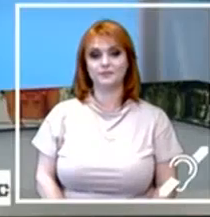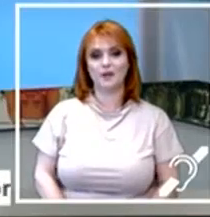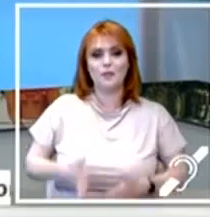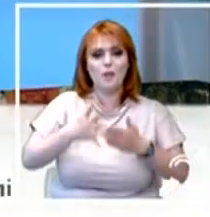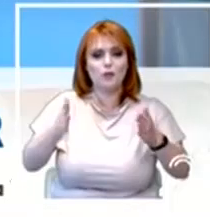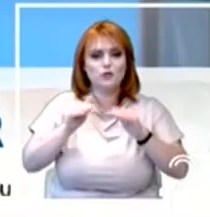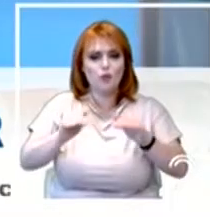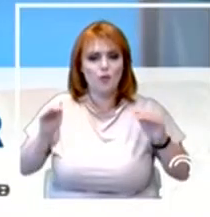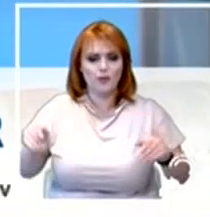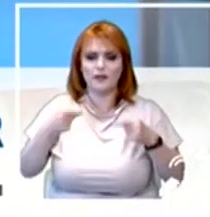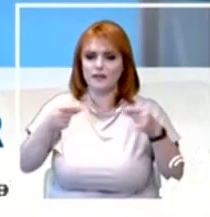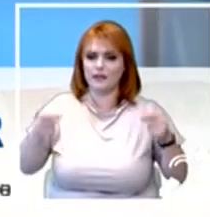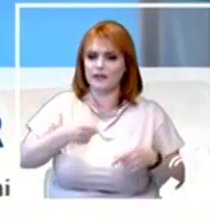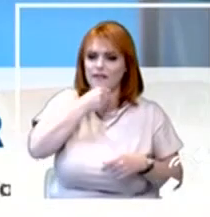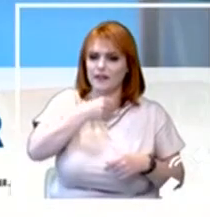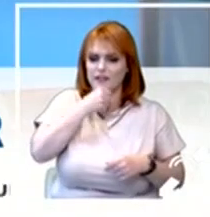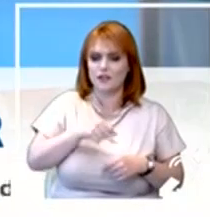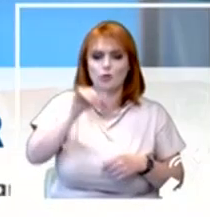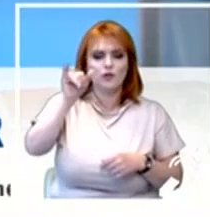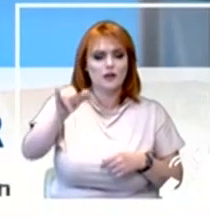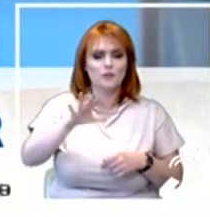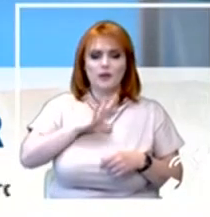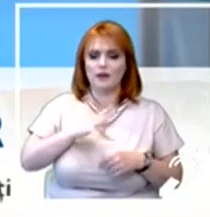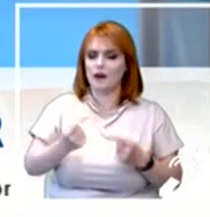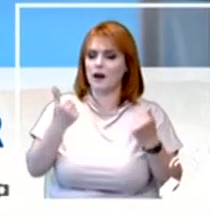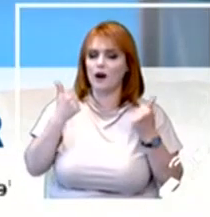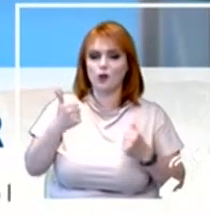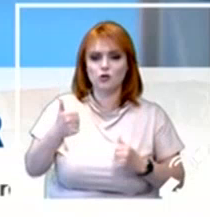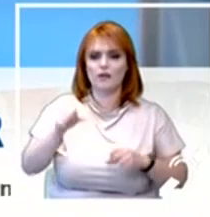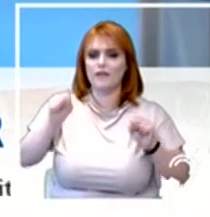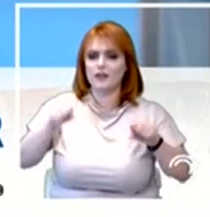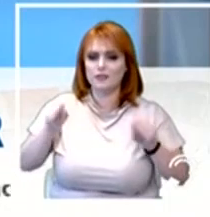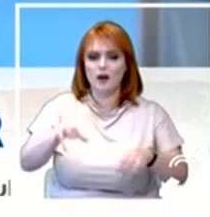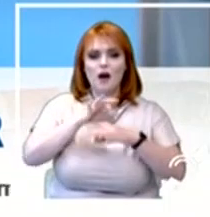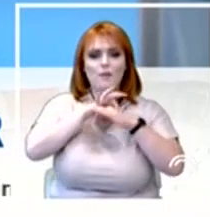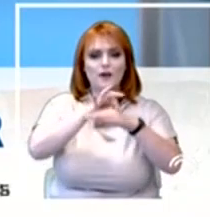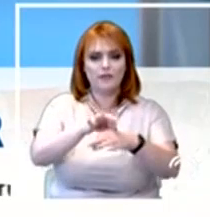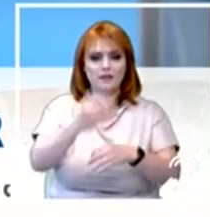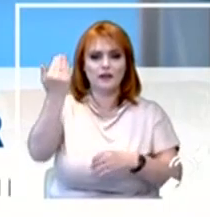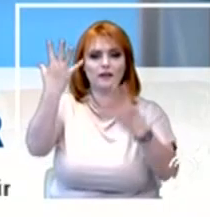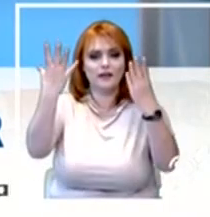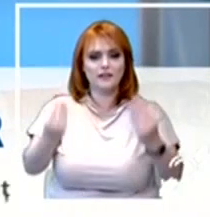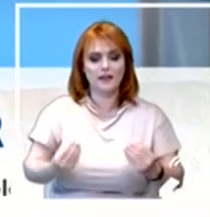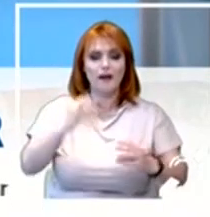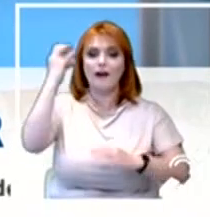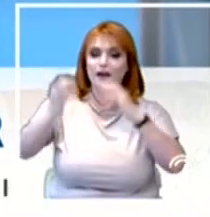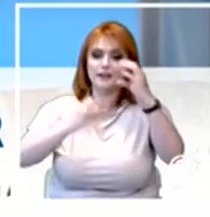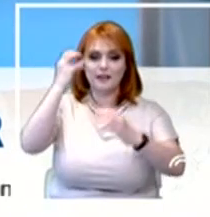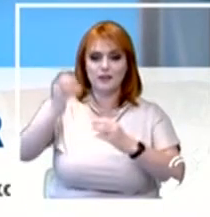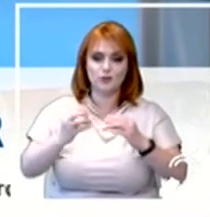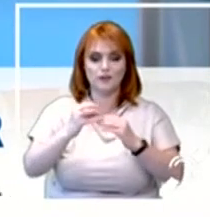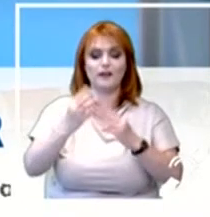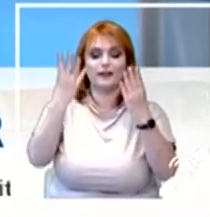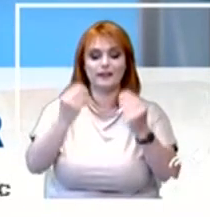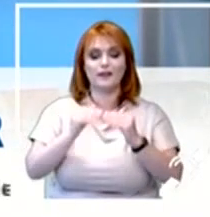Zeci de micuți de toate vârstele s-au distrat astăzi în cadrul unui eveniment dedicat Zilei Internaționale a Copilului. În Parcul Valea